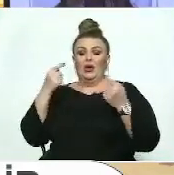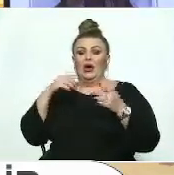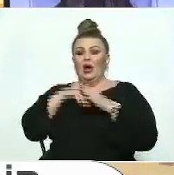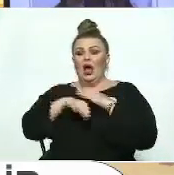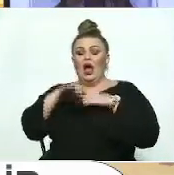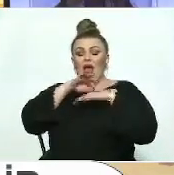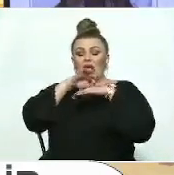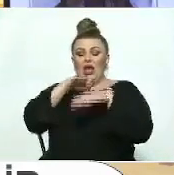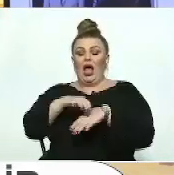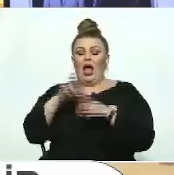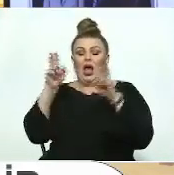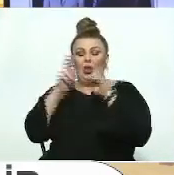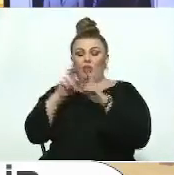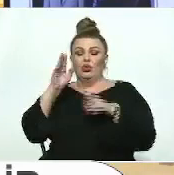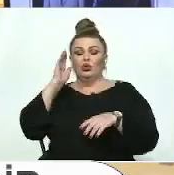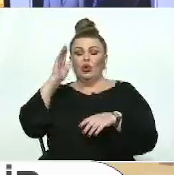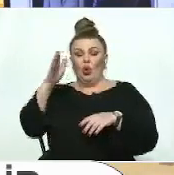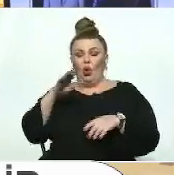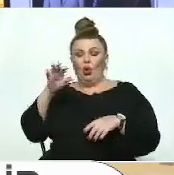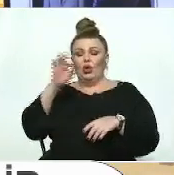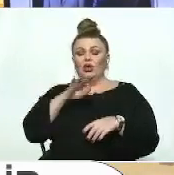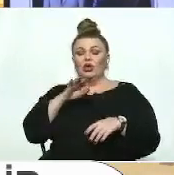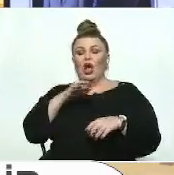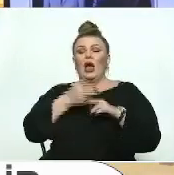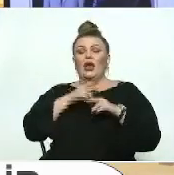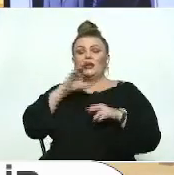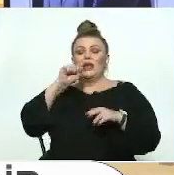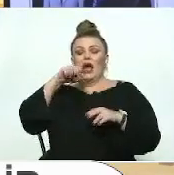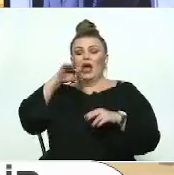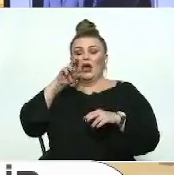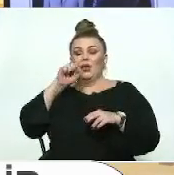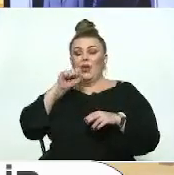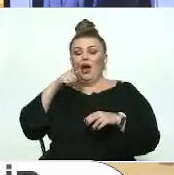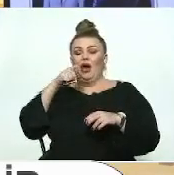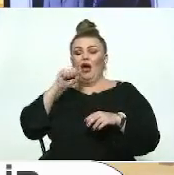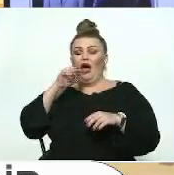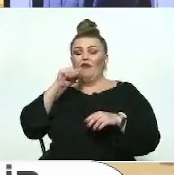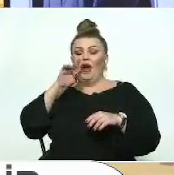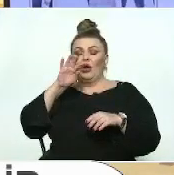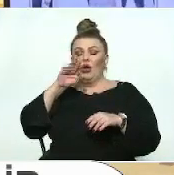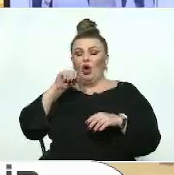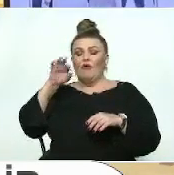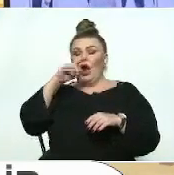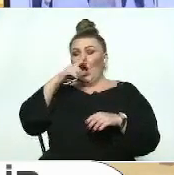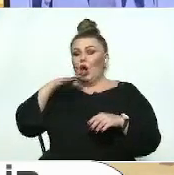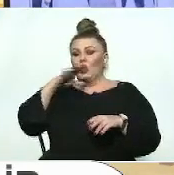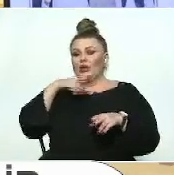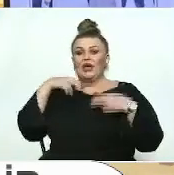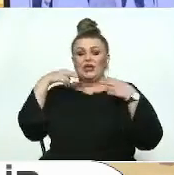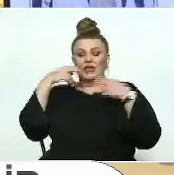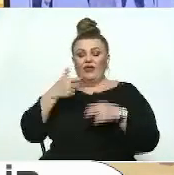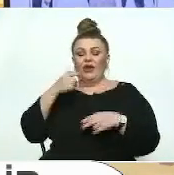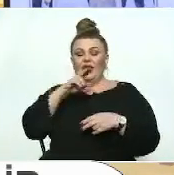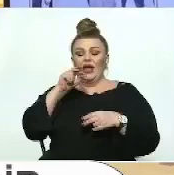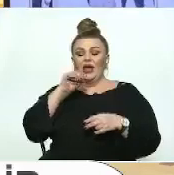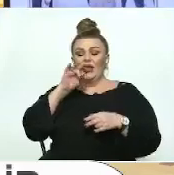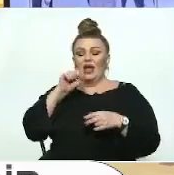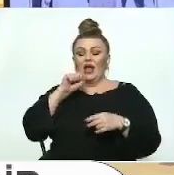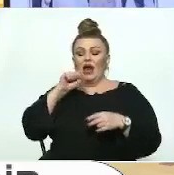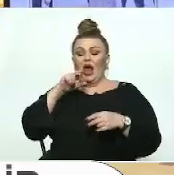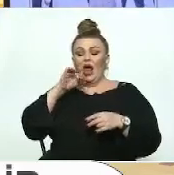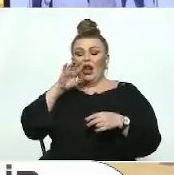da keçiriləcək və sahibə Qafarovanın Rusiyaya səfəri, həmçinin Heydər Əliyevlə bağlı